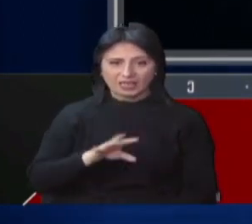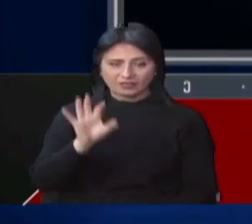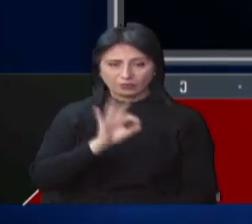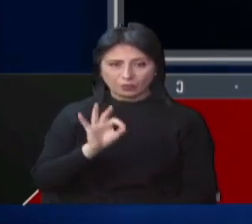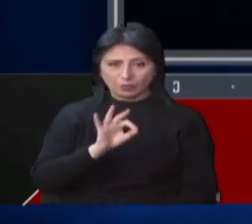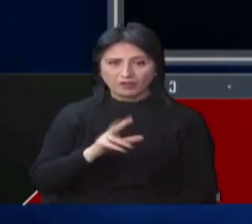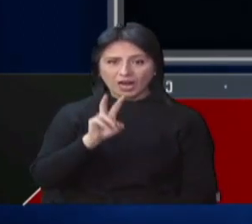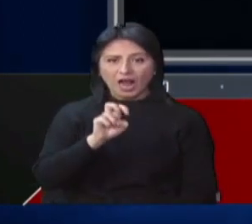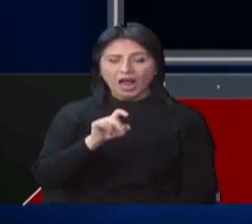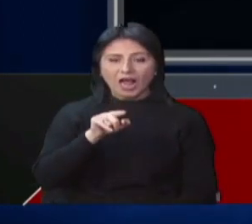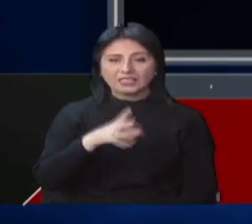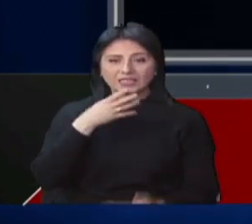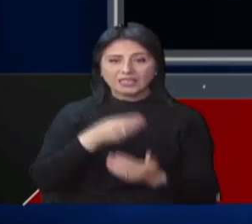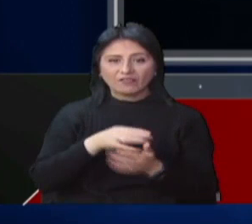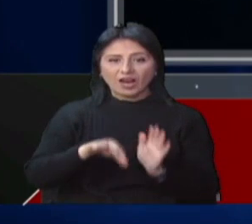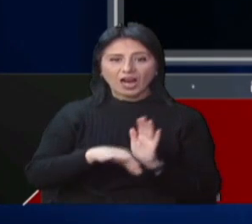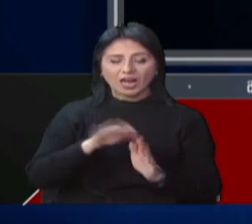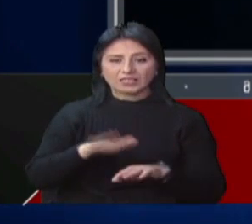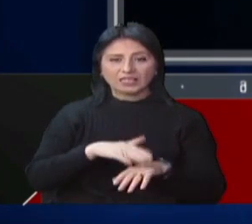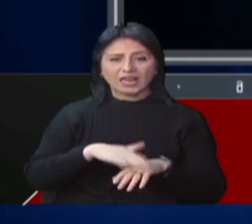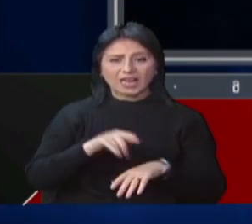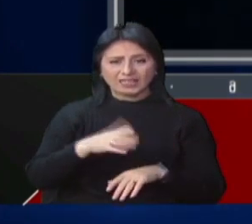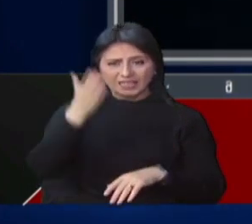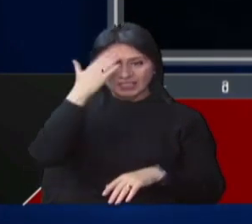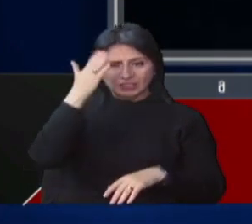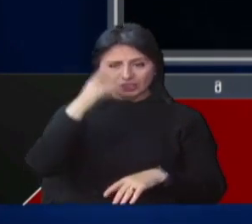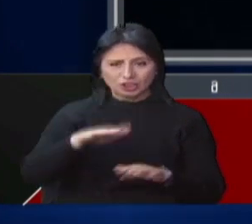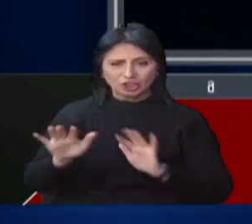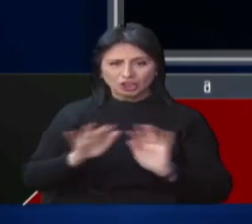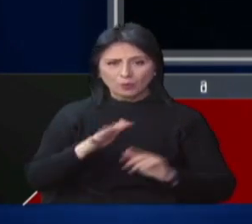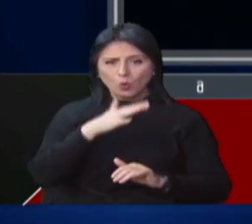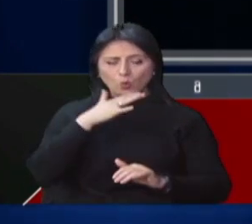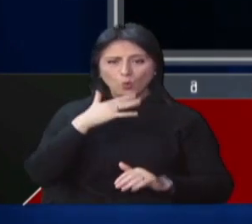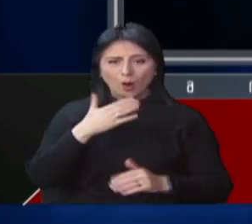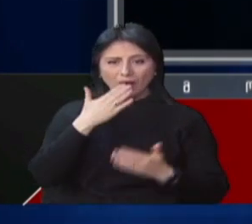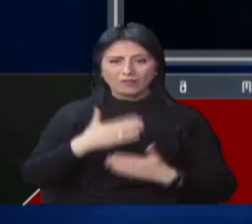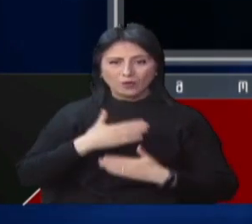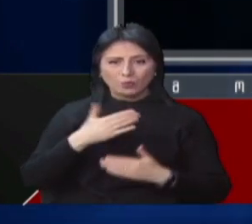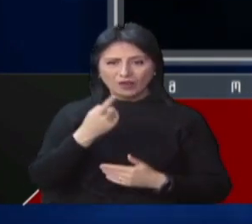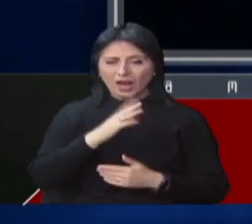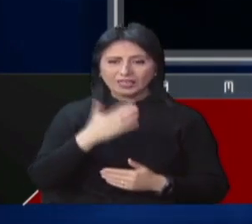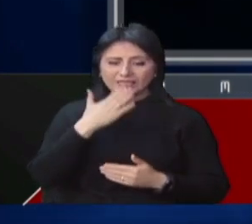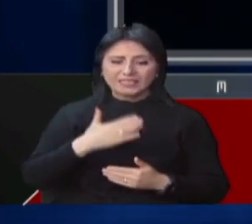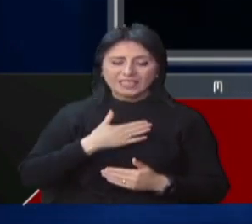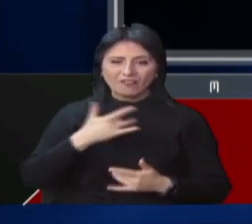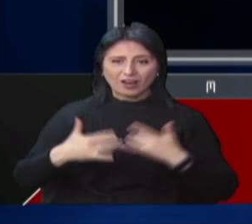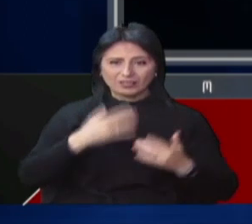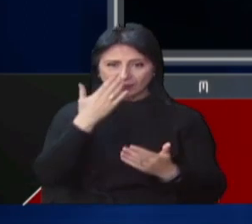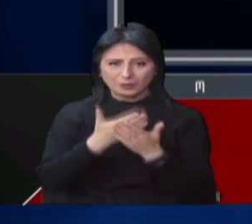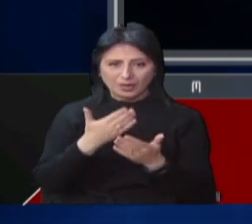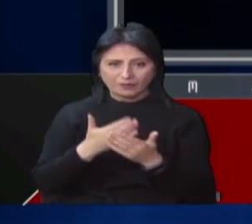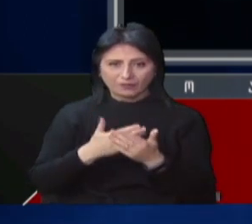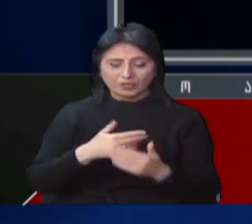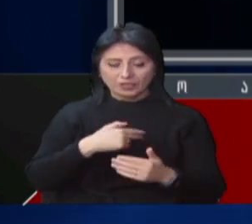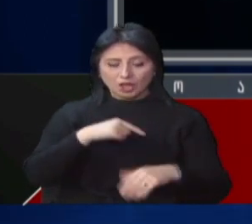გამო. ჯემალ ყაღანიძემ თავისი გამორჩეული კეთილშობილებით, ნიჭითა და შემოქმედებით უამრავ თაყვანის მცემლას არაერთი საყვარელი პერსონაჟი აჩუქა.